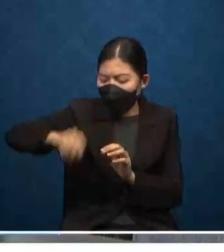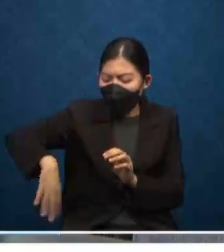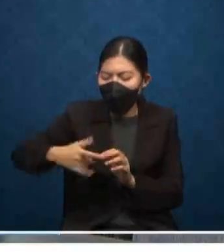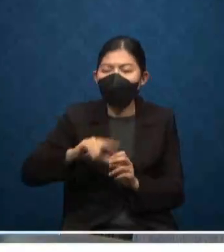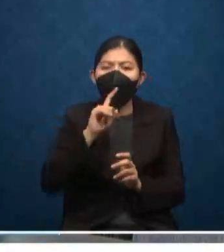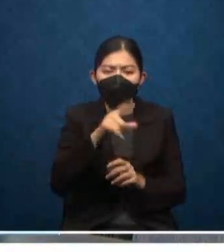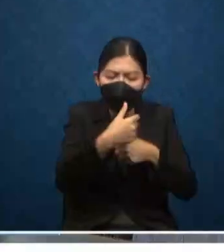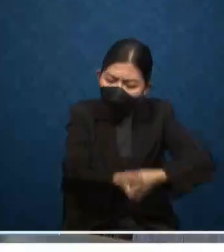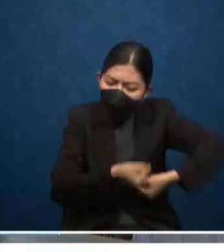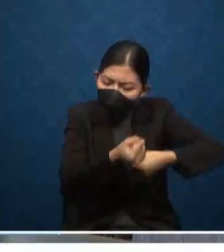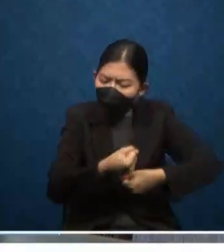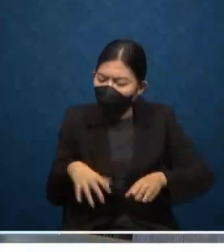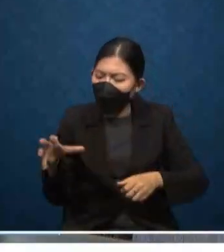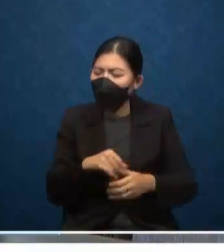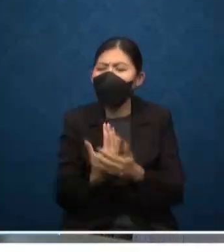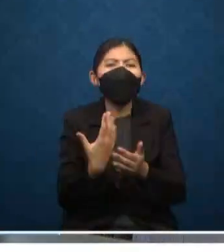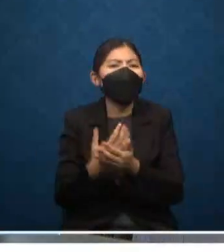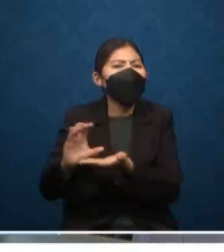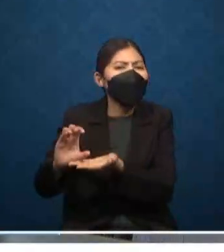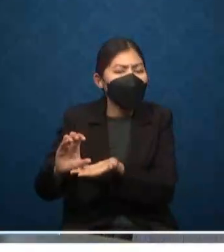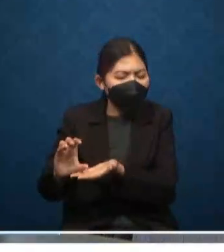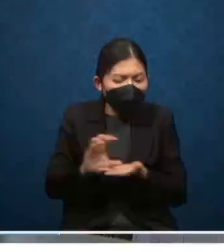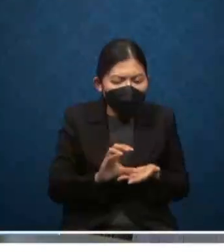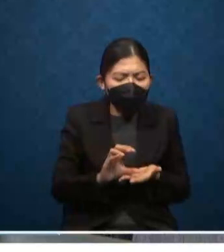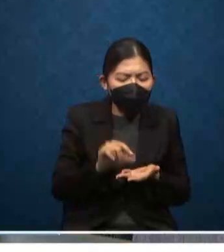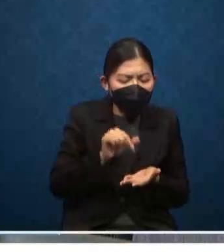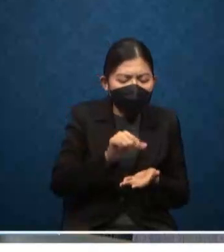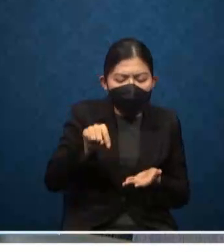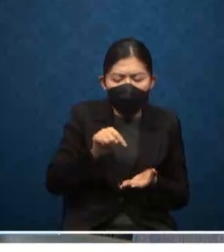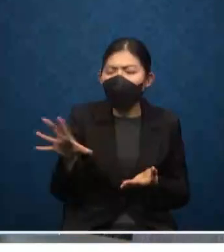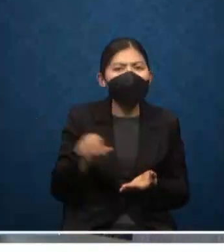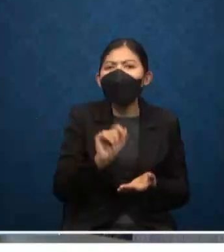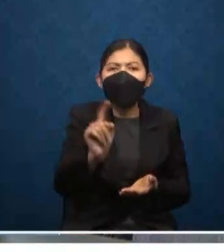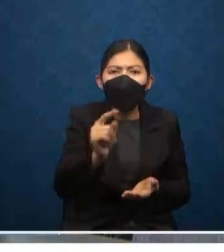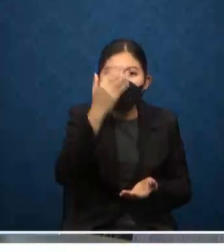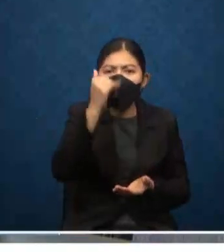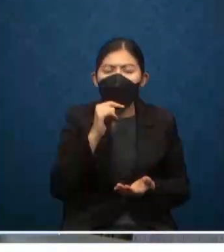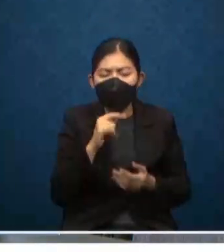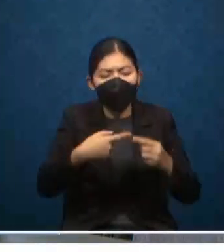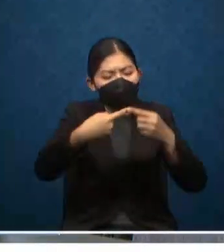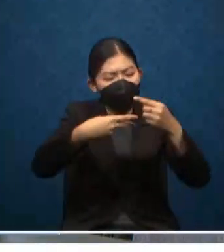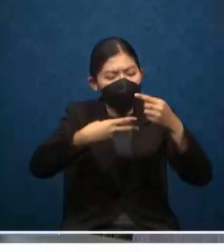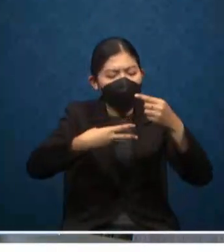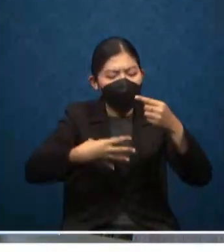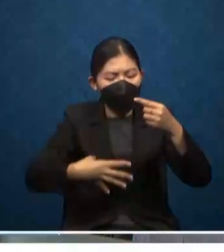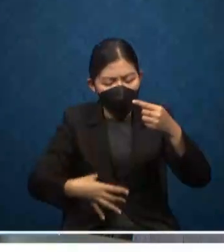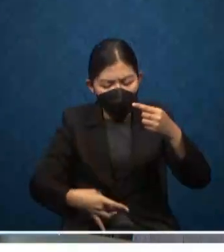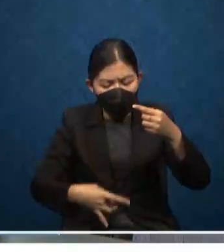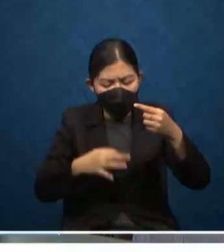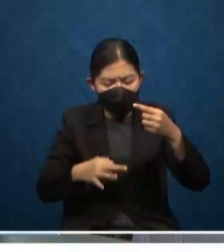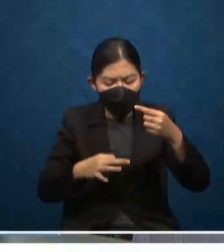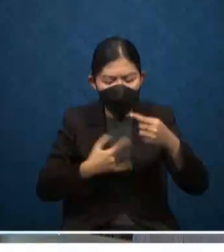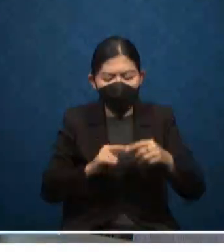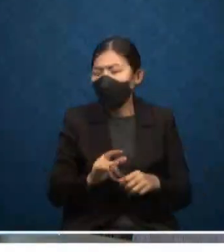ต่างๆเหล่านี้มาจากไหนเงินทุนที่มาจากแหล่งต่างๆ 7-8 ข้อในอนุต่างๆเหล่านี้นั้นไ